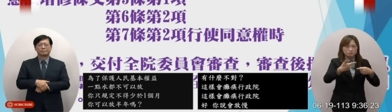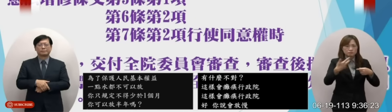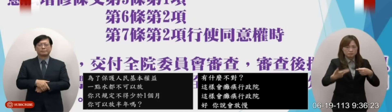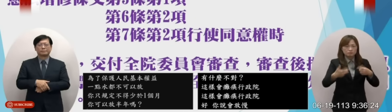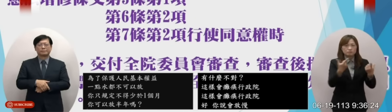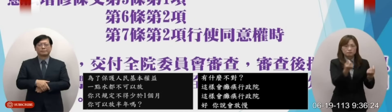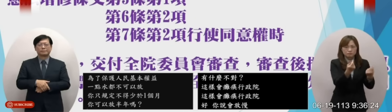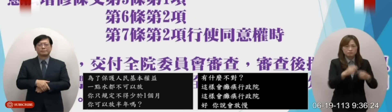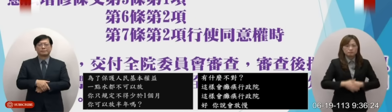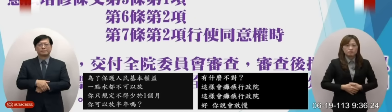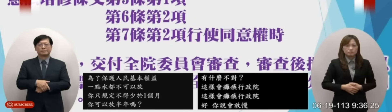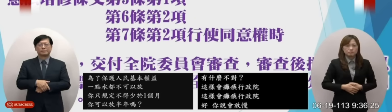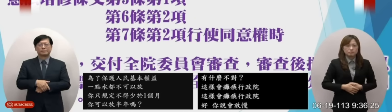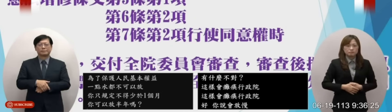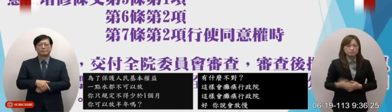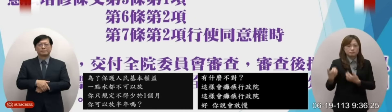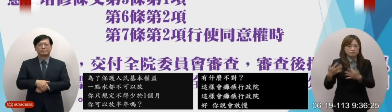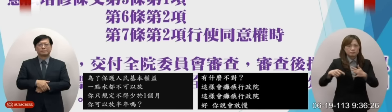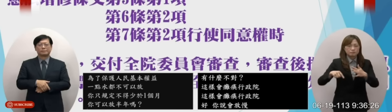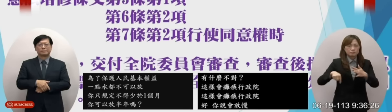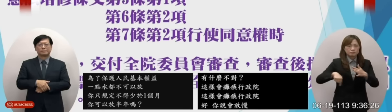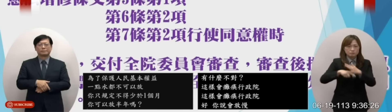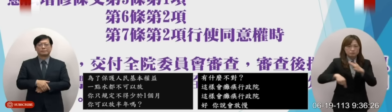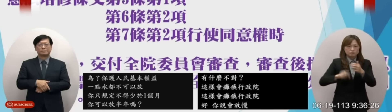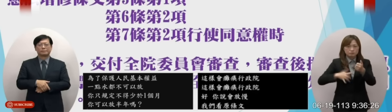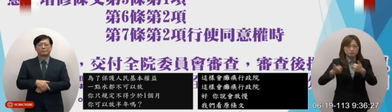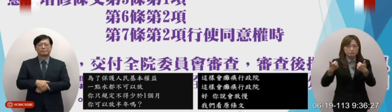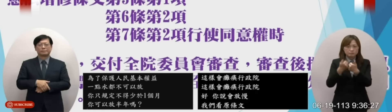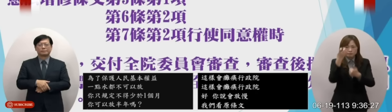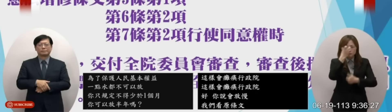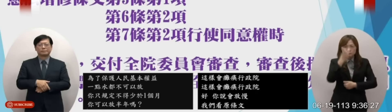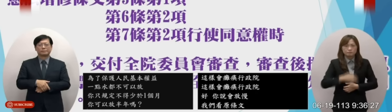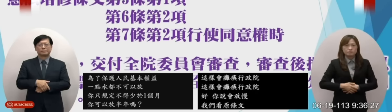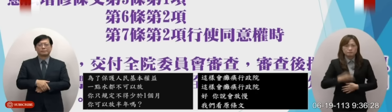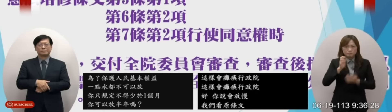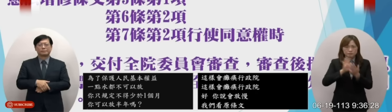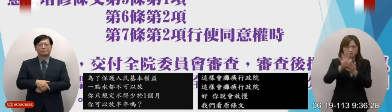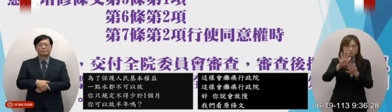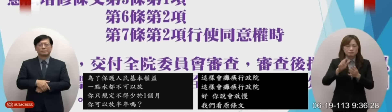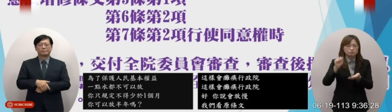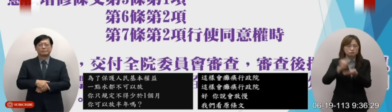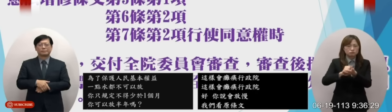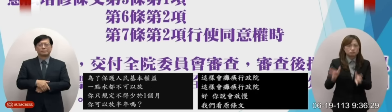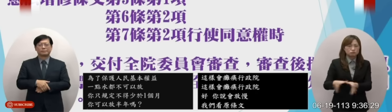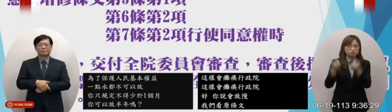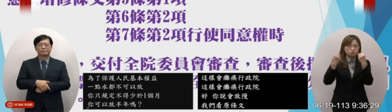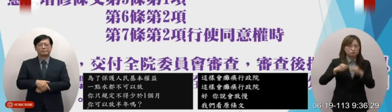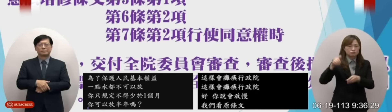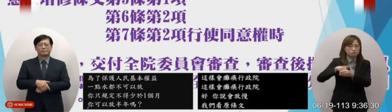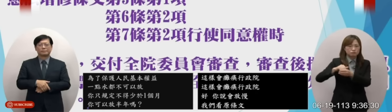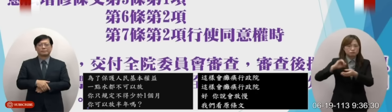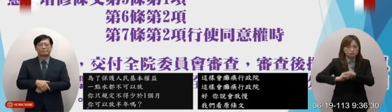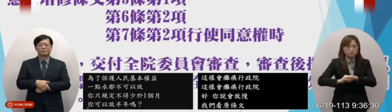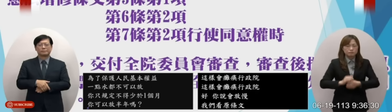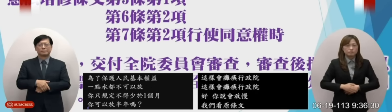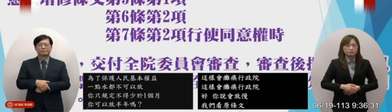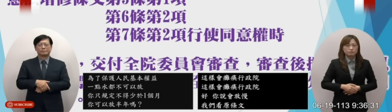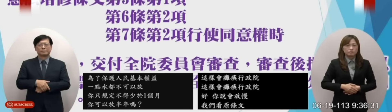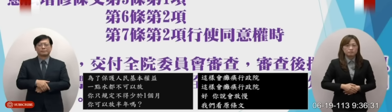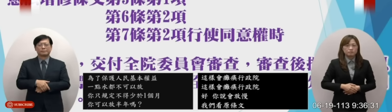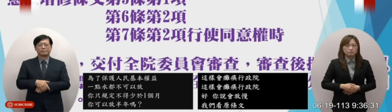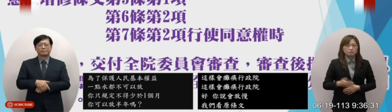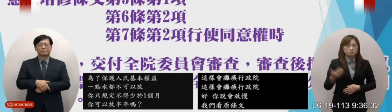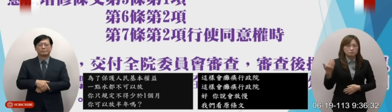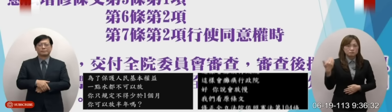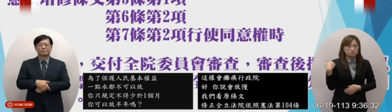委员会审查，审查后出院会以无记名投票表决，经院会委员1/2同意为之。之前